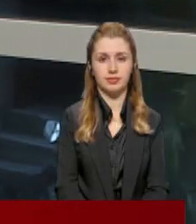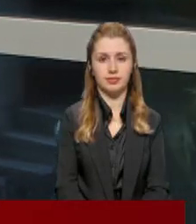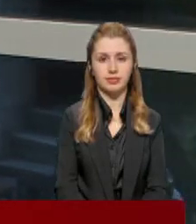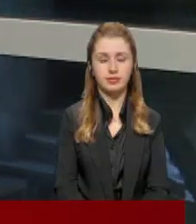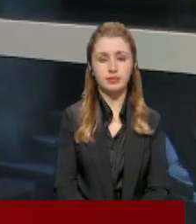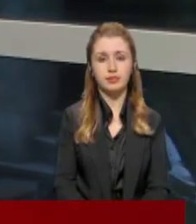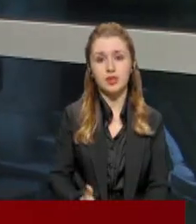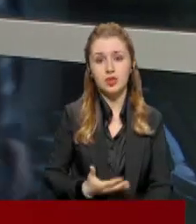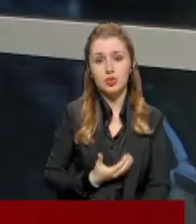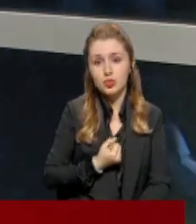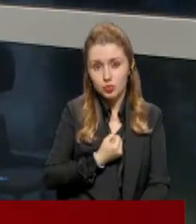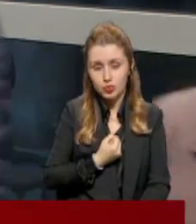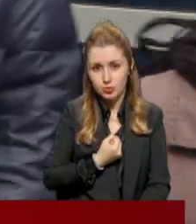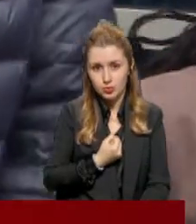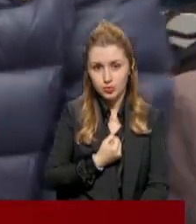Üzülmüşsünüz. Ya üzülme...